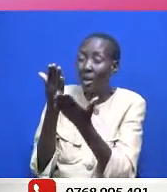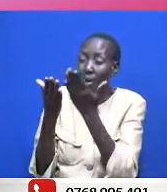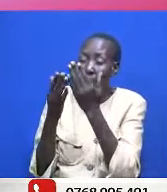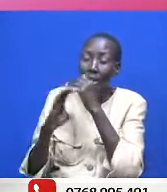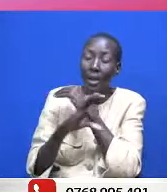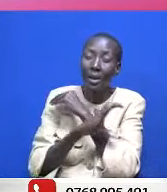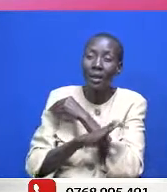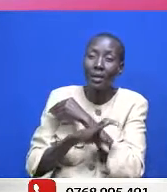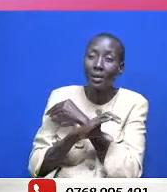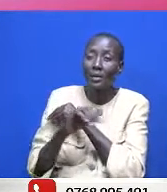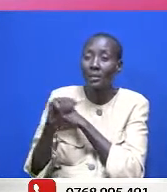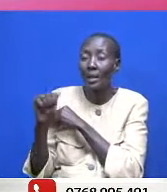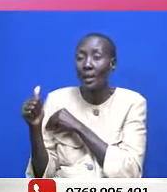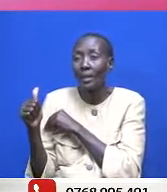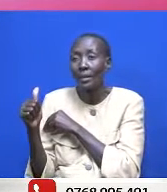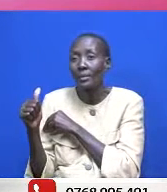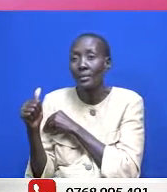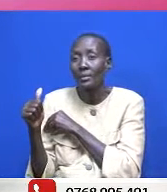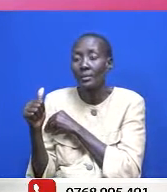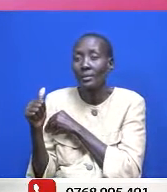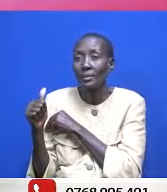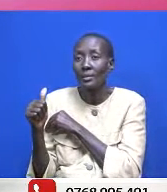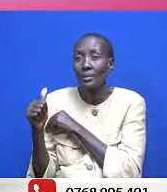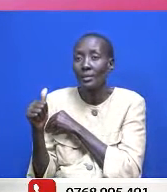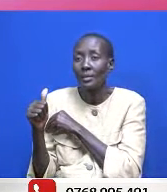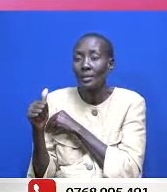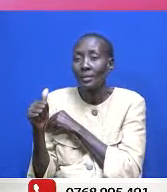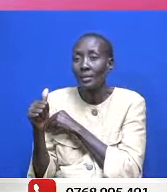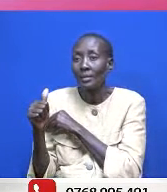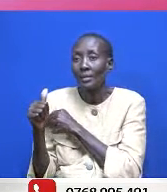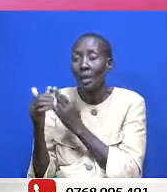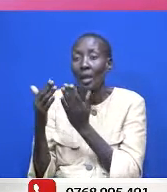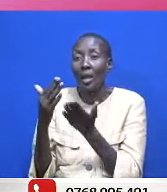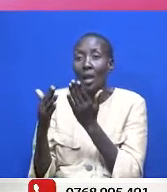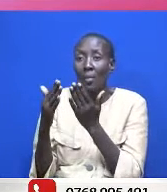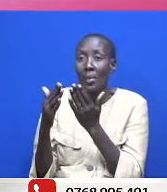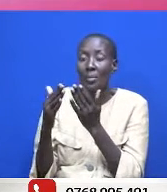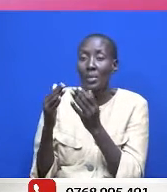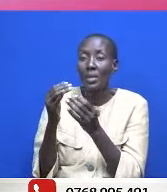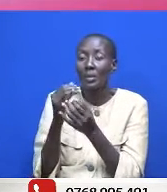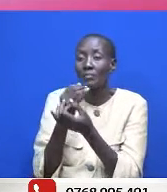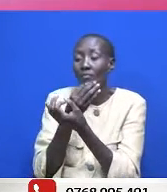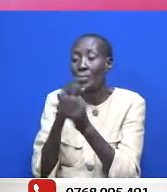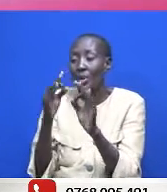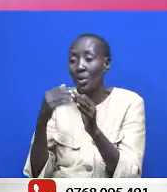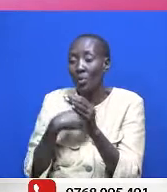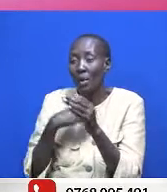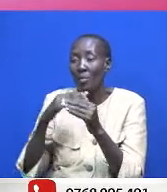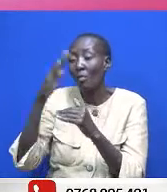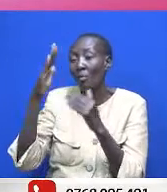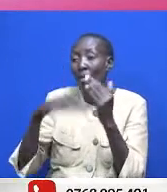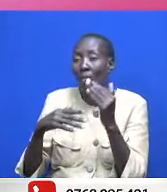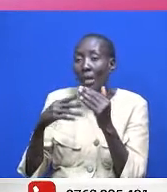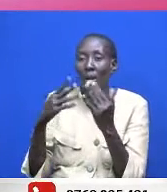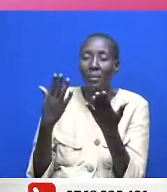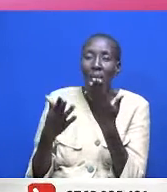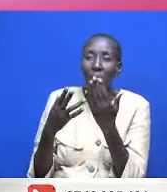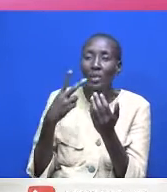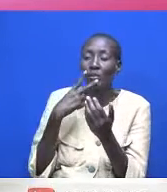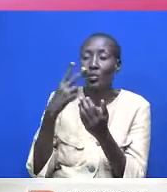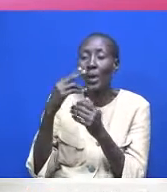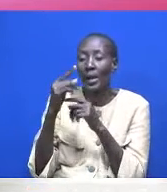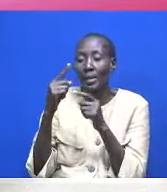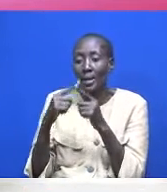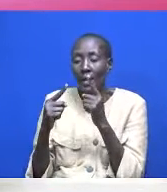demokrasia kama Amerika kwa zaidi ya miaka 200 ama 300. So wao wamepata katika lengo